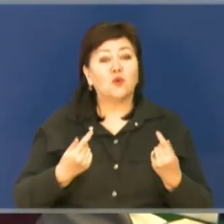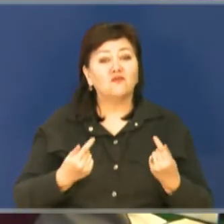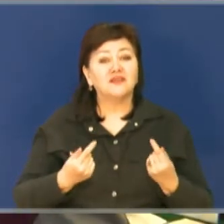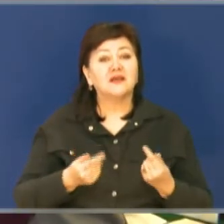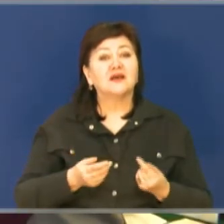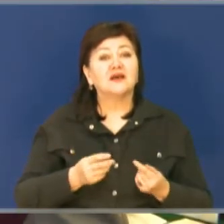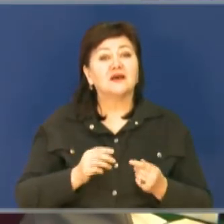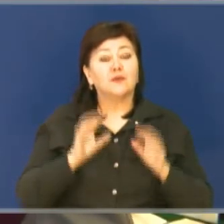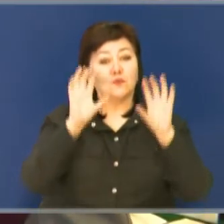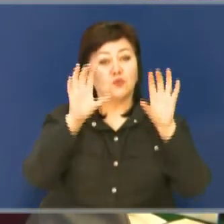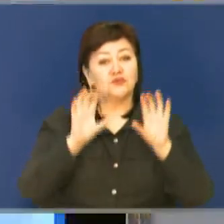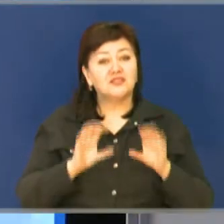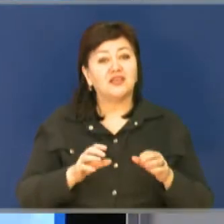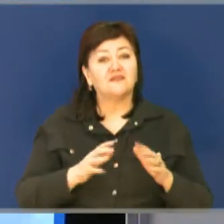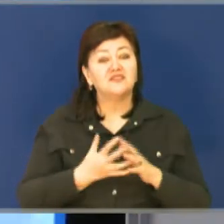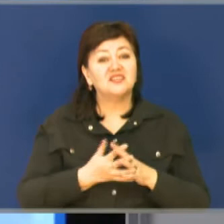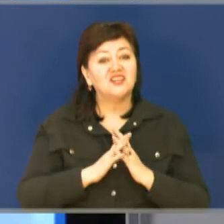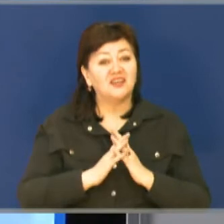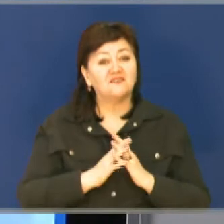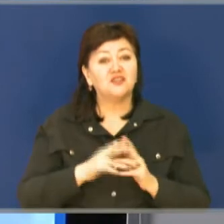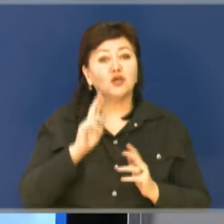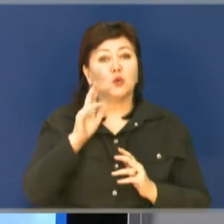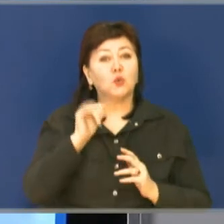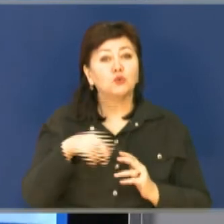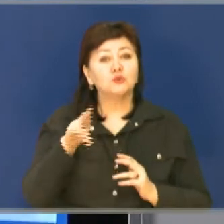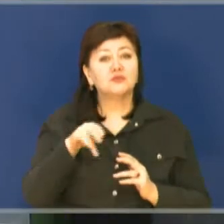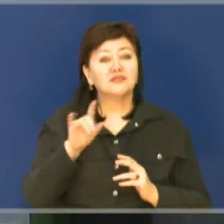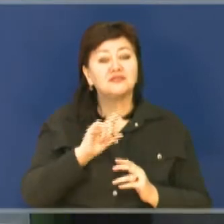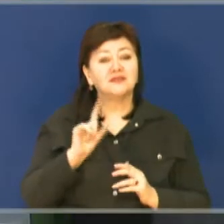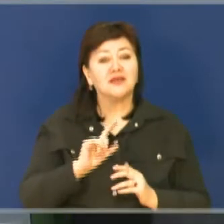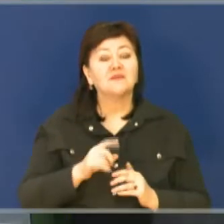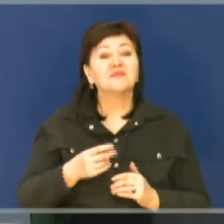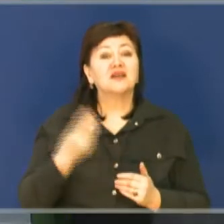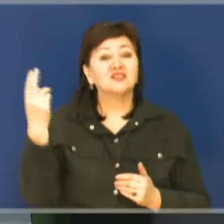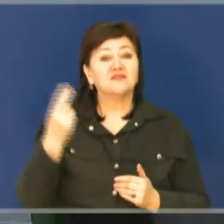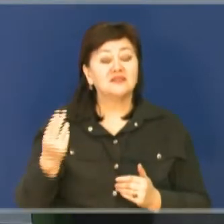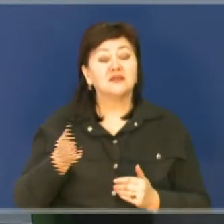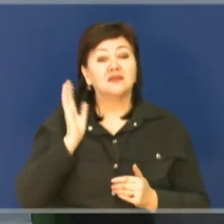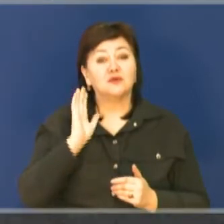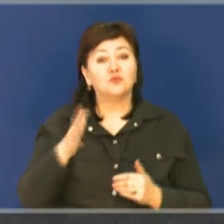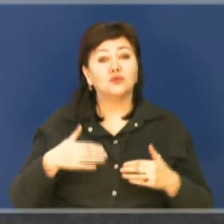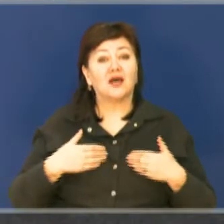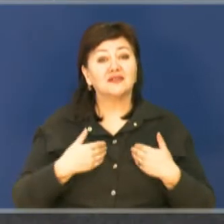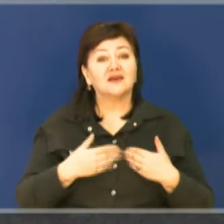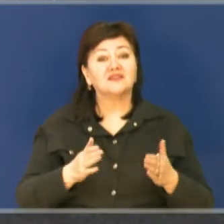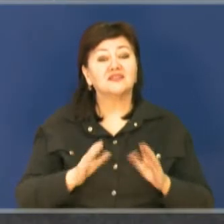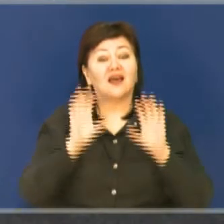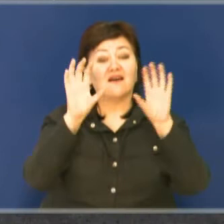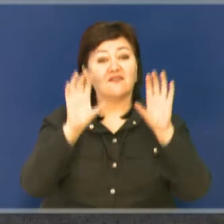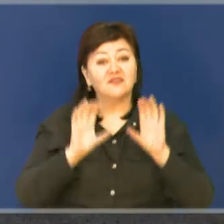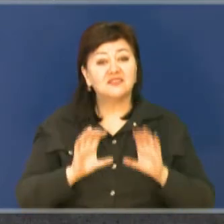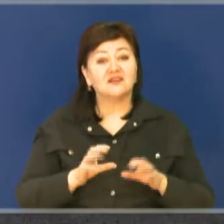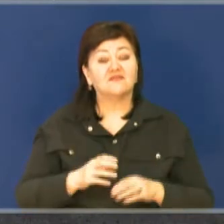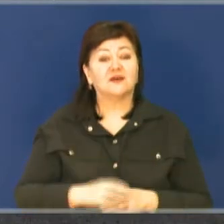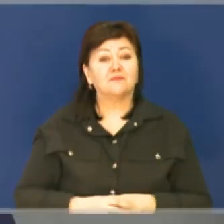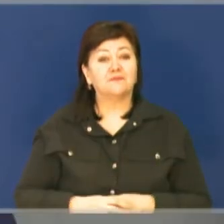к Международному дню музея в Национальном музее столицы планируется организовать выставку, посвященную народному поэту. Сауле Байгалиева,